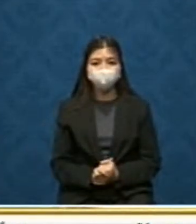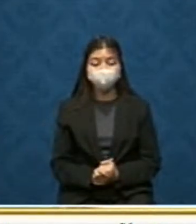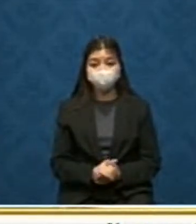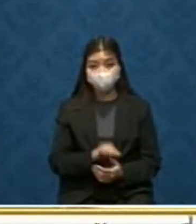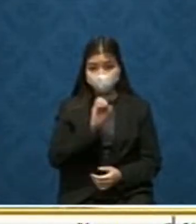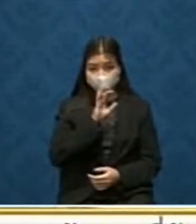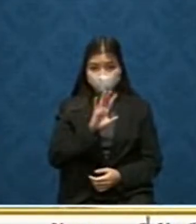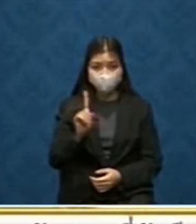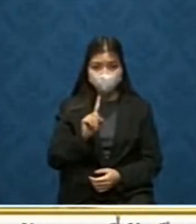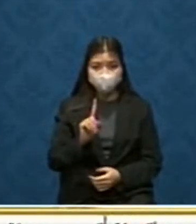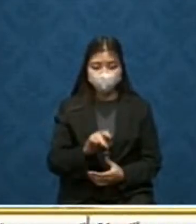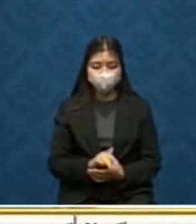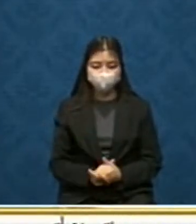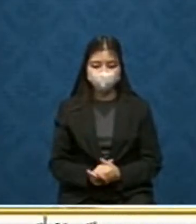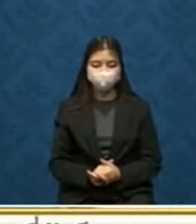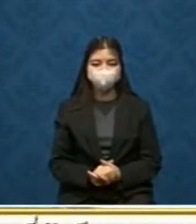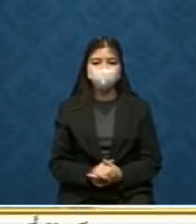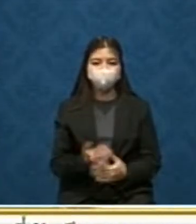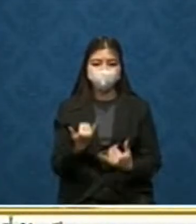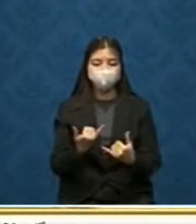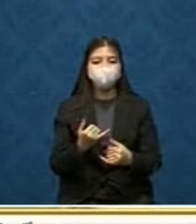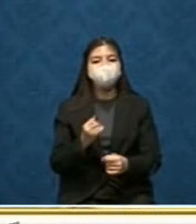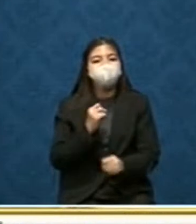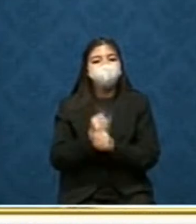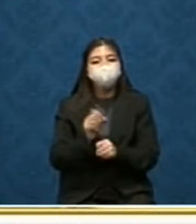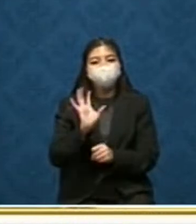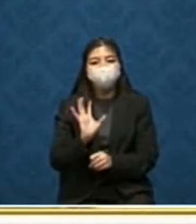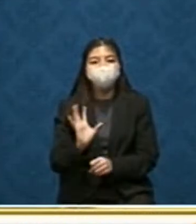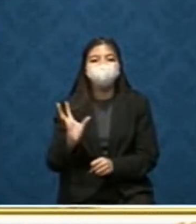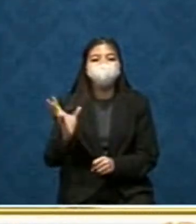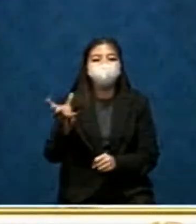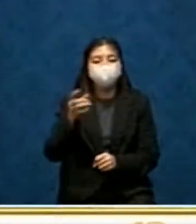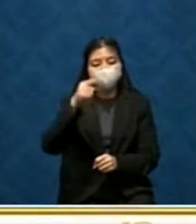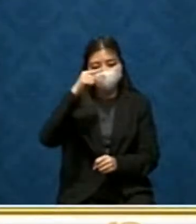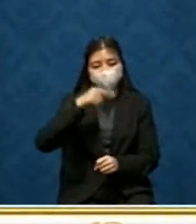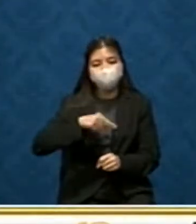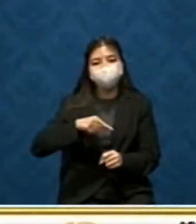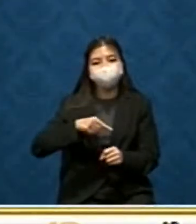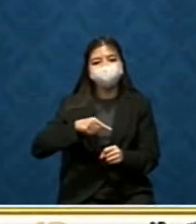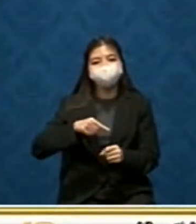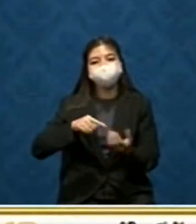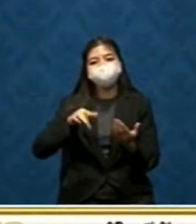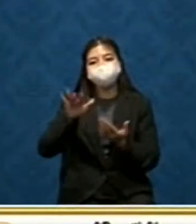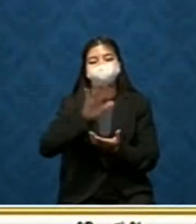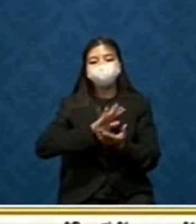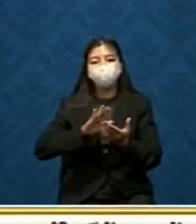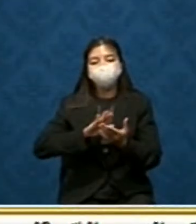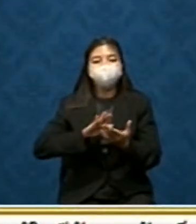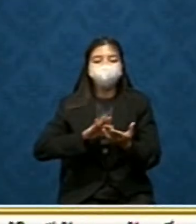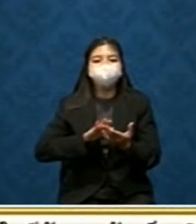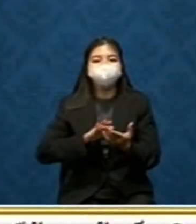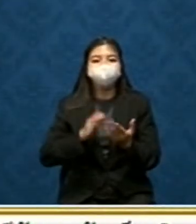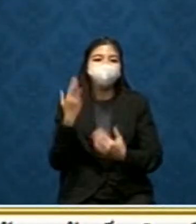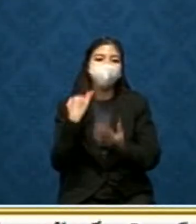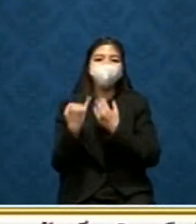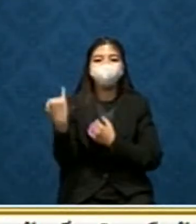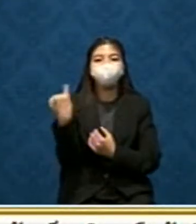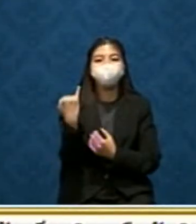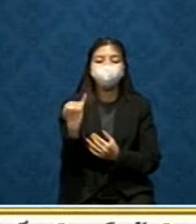ทานบอกว่าสถานะบวิธีโรคเราเสียไปเราไม่มีเครดตบนวธีโรค